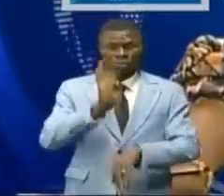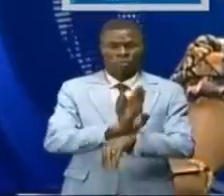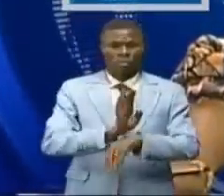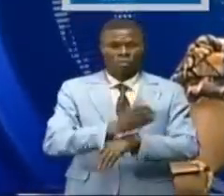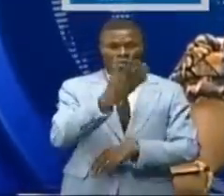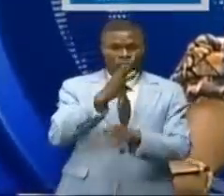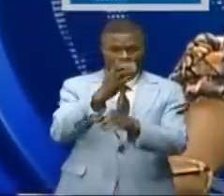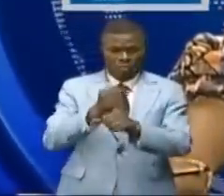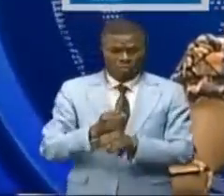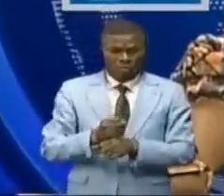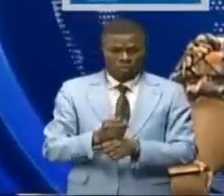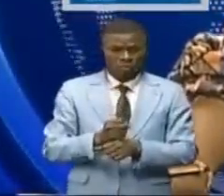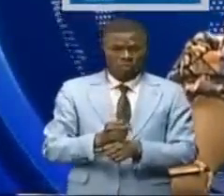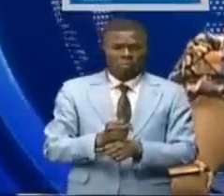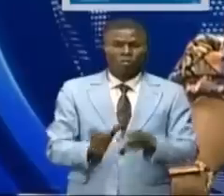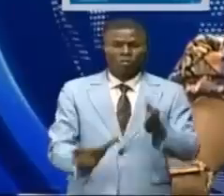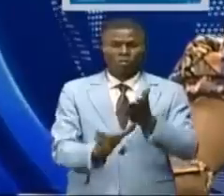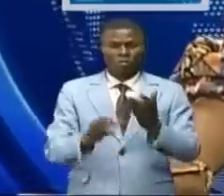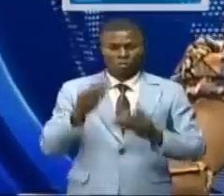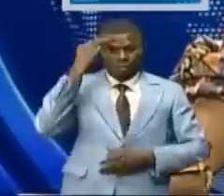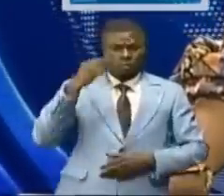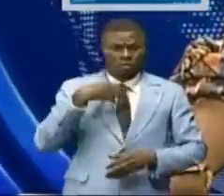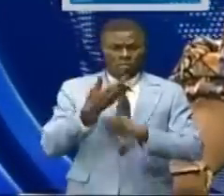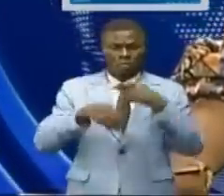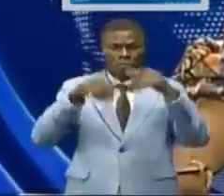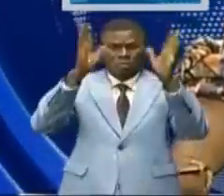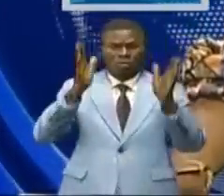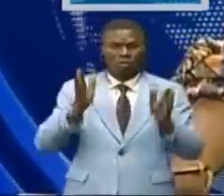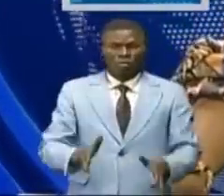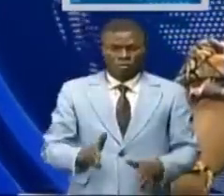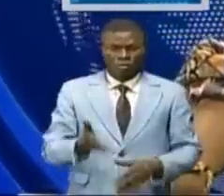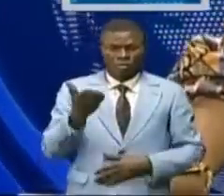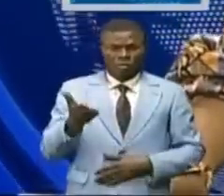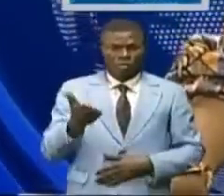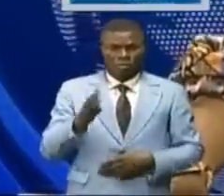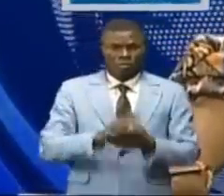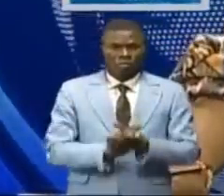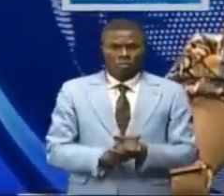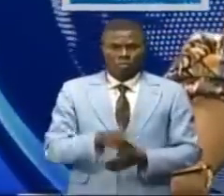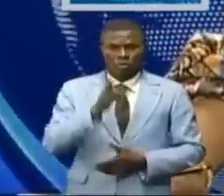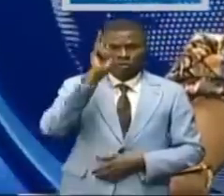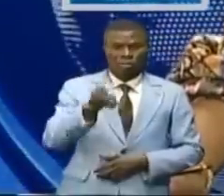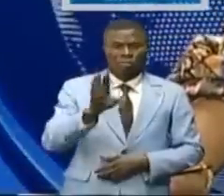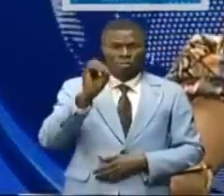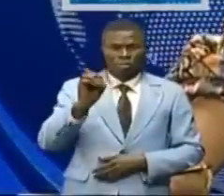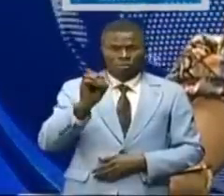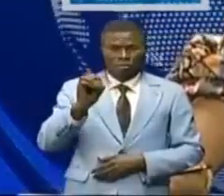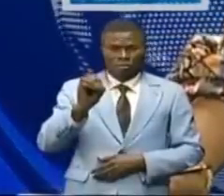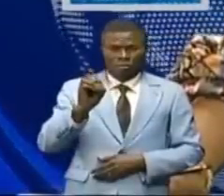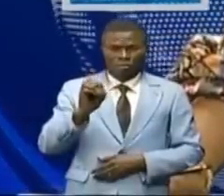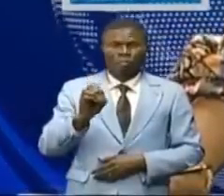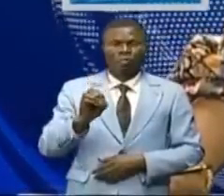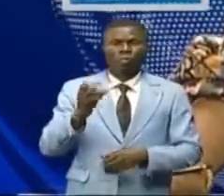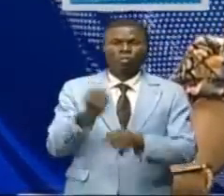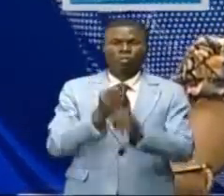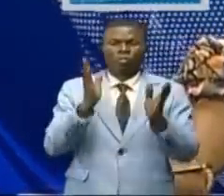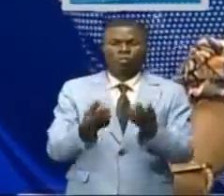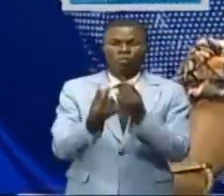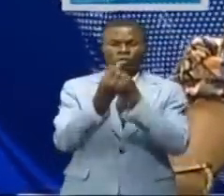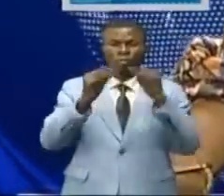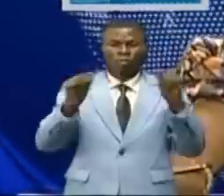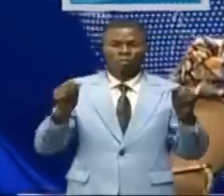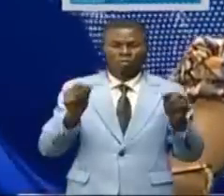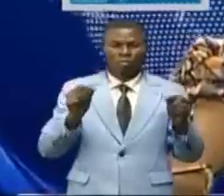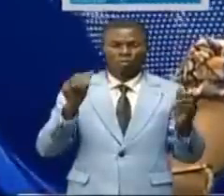Congo-Brazzaville, a reçu plutôt le vice-ministre des Affaires étrangères, Crispin Badou. 250 bénévoles sur les